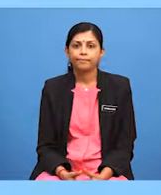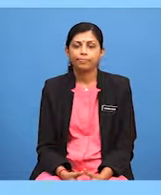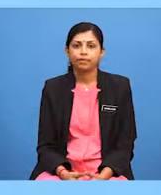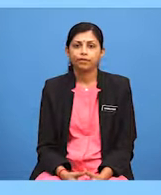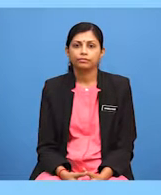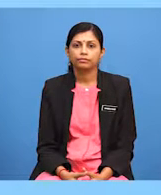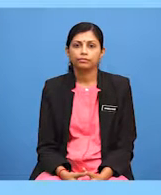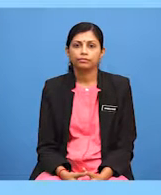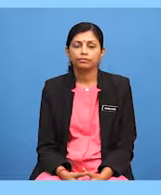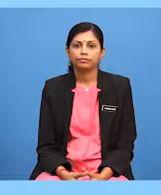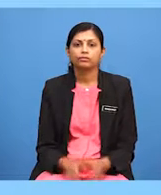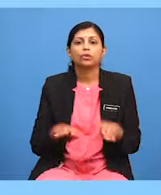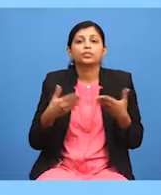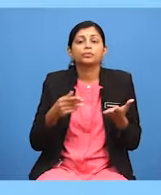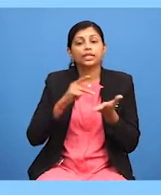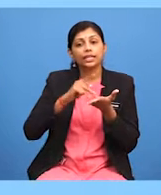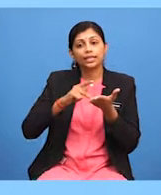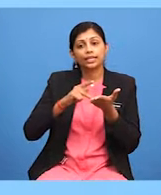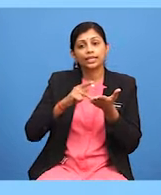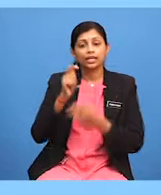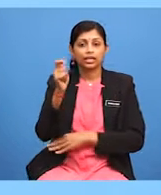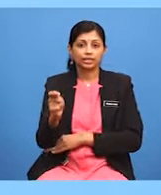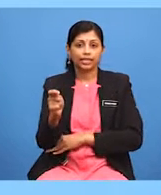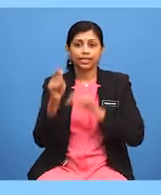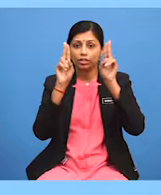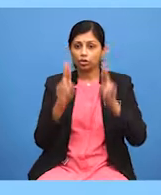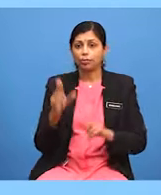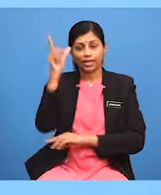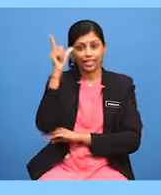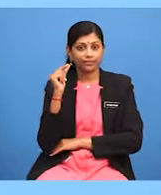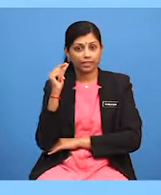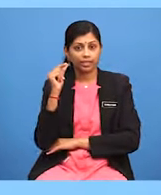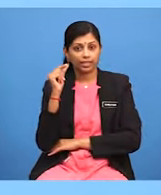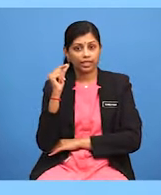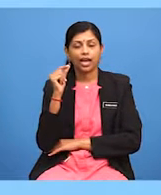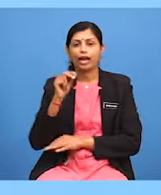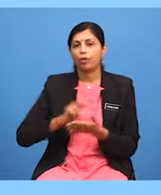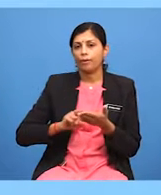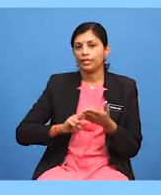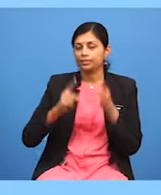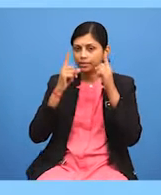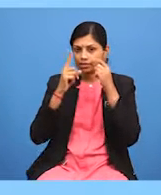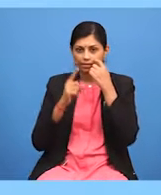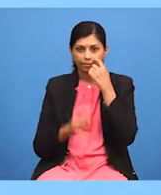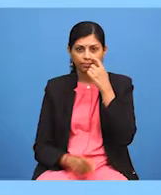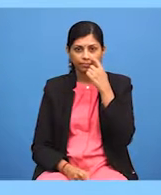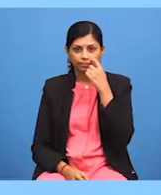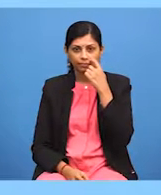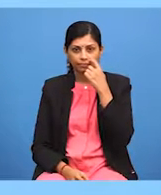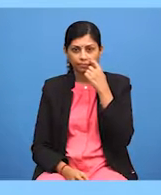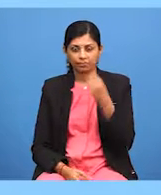Tenaga keupayaan terbahagi kepada dua, iaitu tenaga keupayaan graviti dan